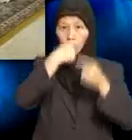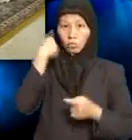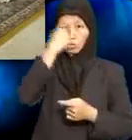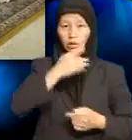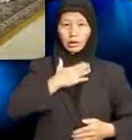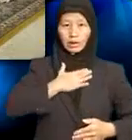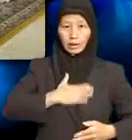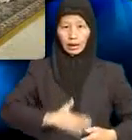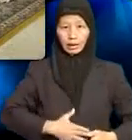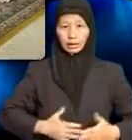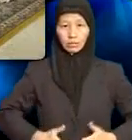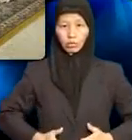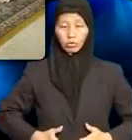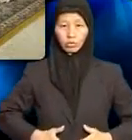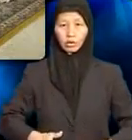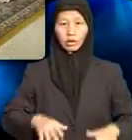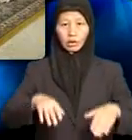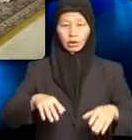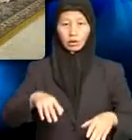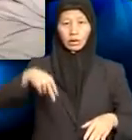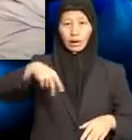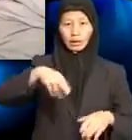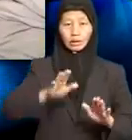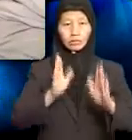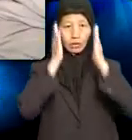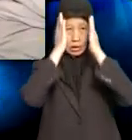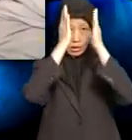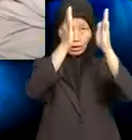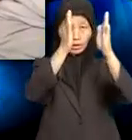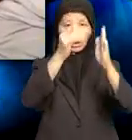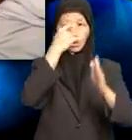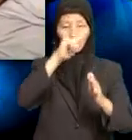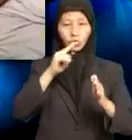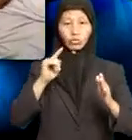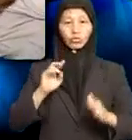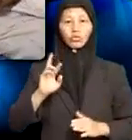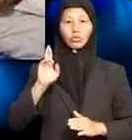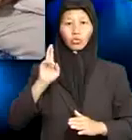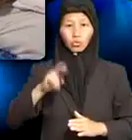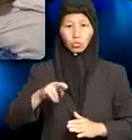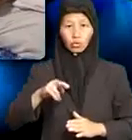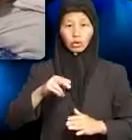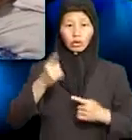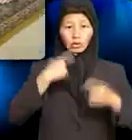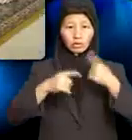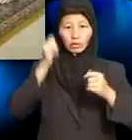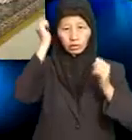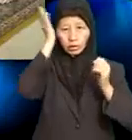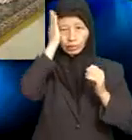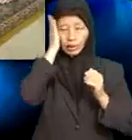dada, perut dan kedua-dua lutut ke arah kiblat. Untuk menunaikan rukuk, hanya perlu memberikan isyarat dengan kepala